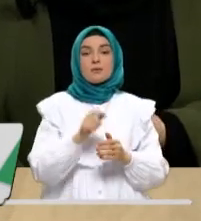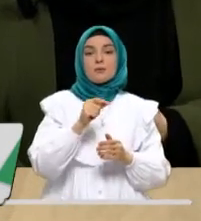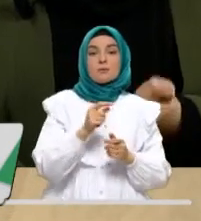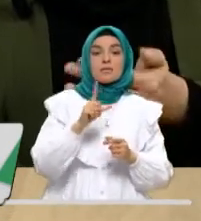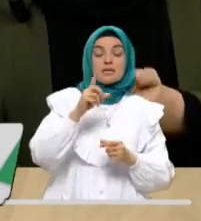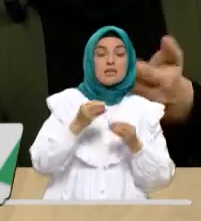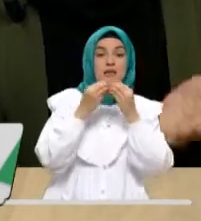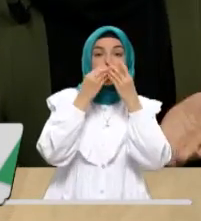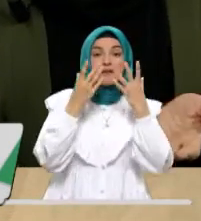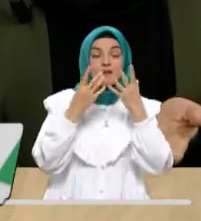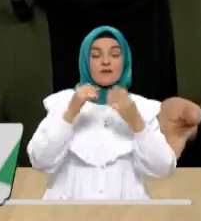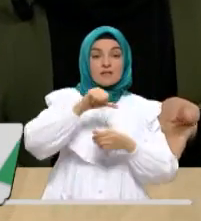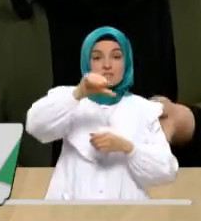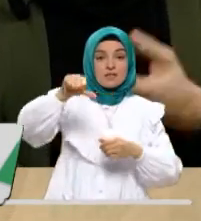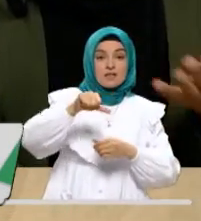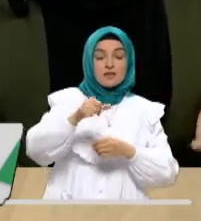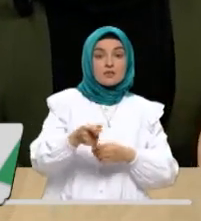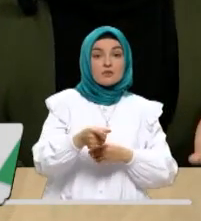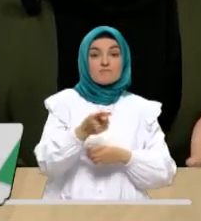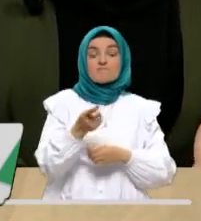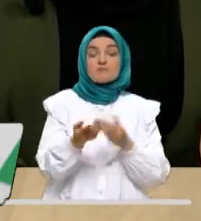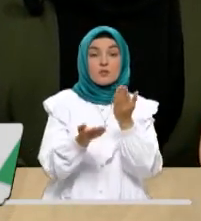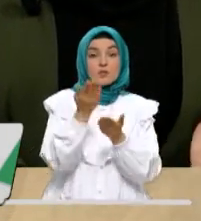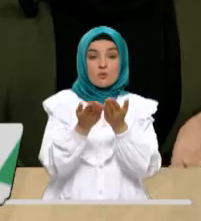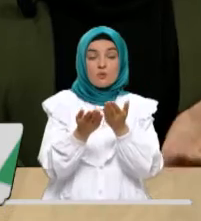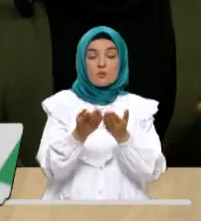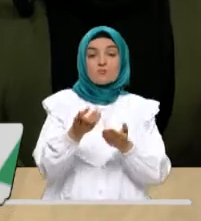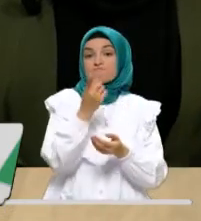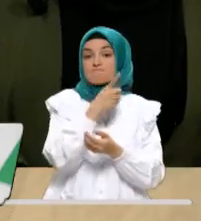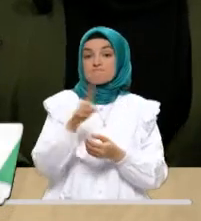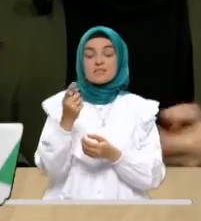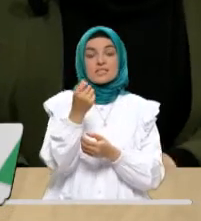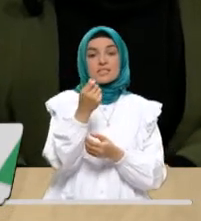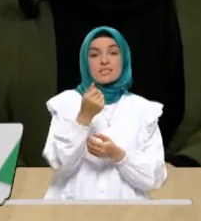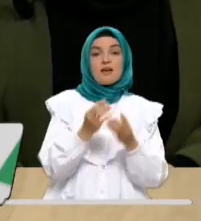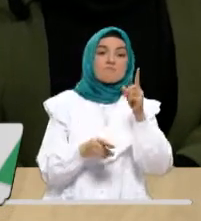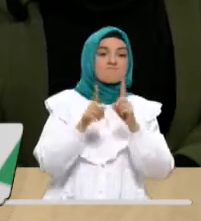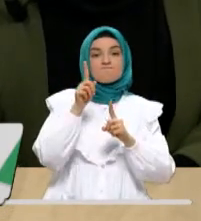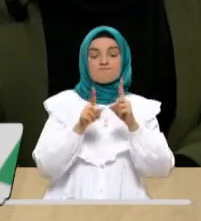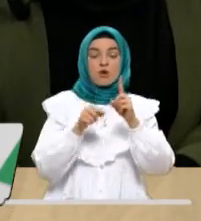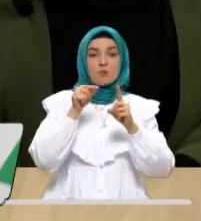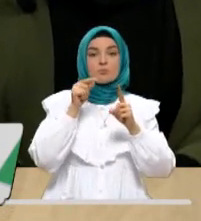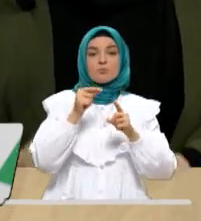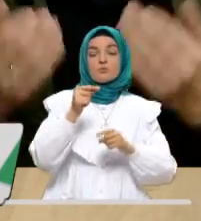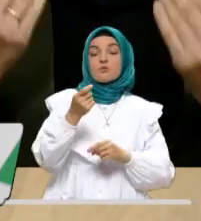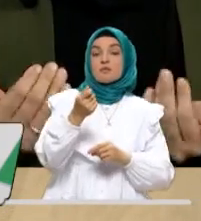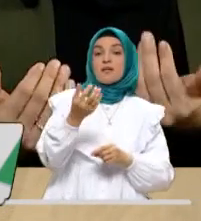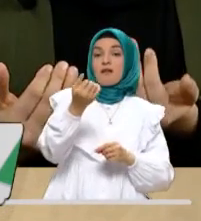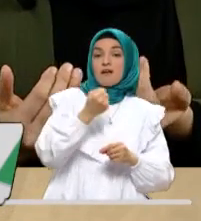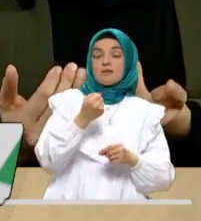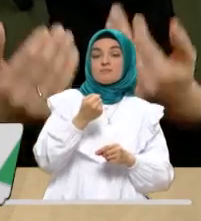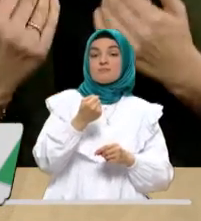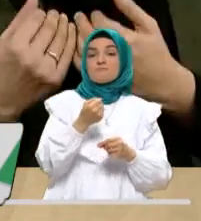kilosu şu anda 1000 lira civarında. O doğal lavantayı kullanarak o fiyatlara mal etmesi mümkün değil. Yani bırakın